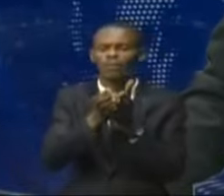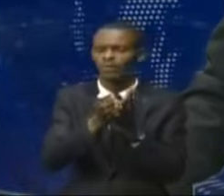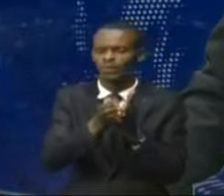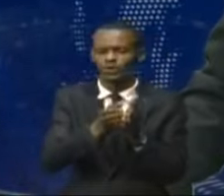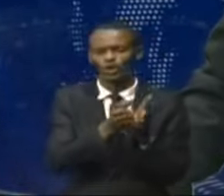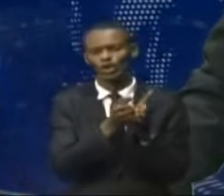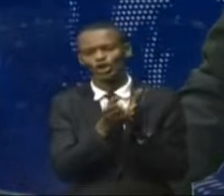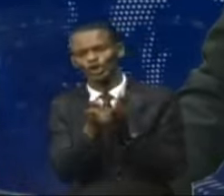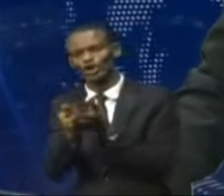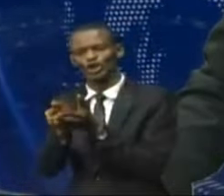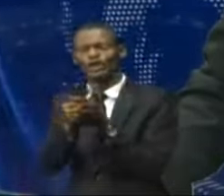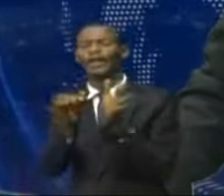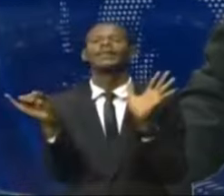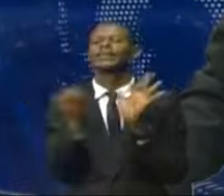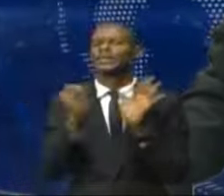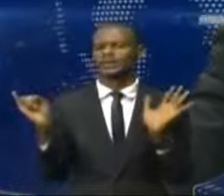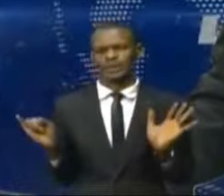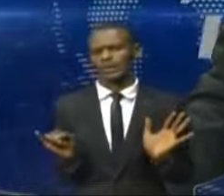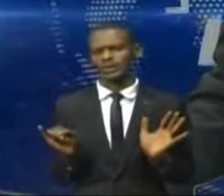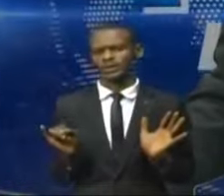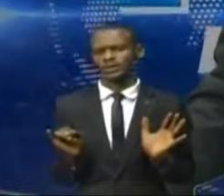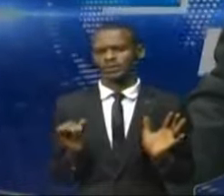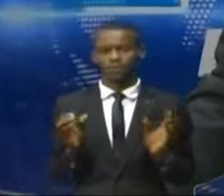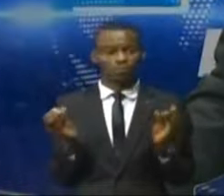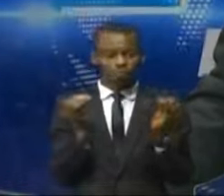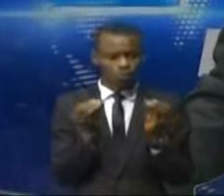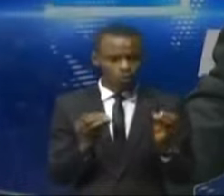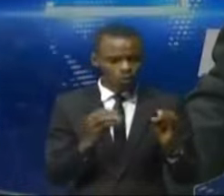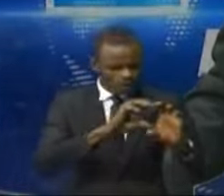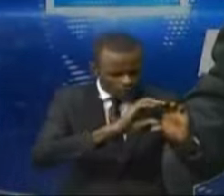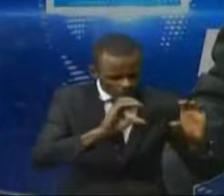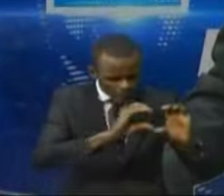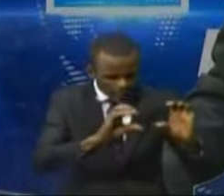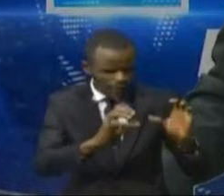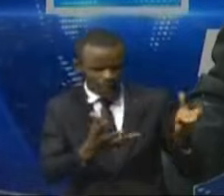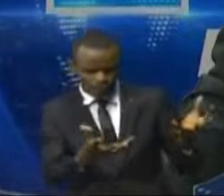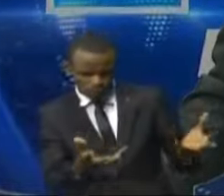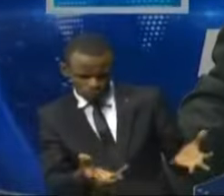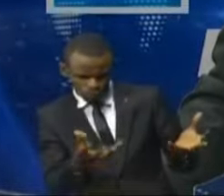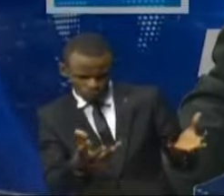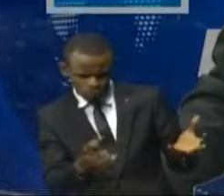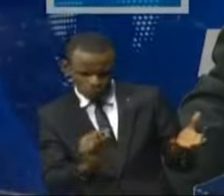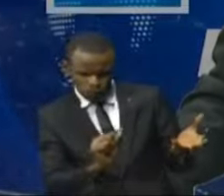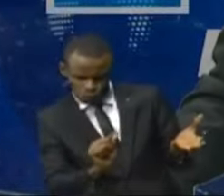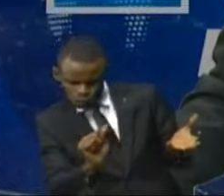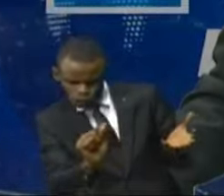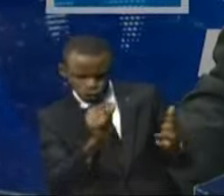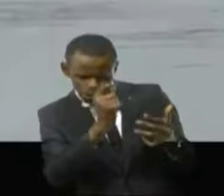de l'opération d'identification des embarcations lancée par Marc Ekila, ministre des Transports.